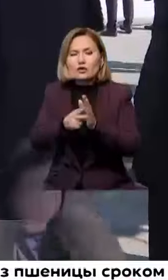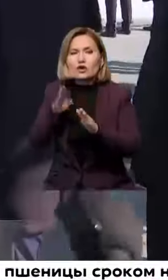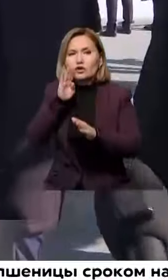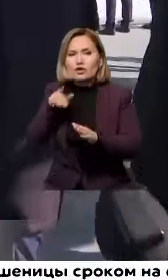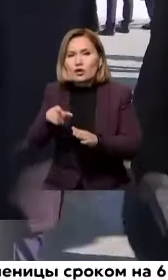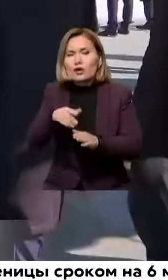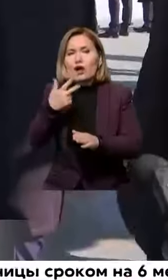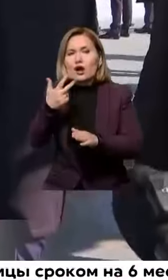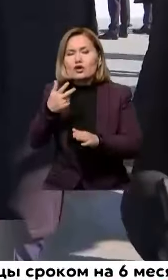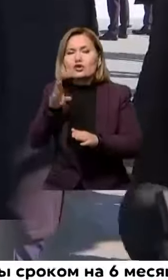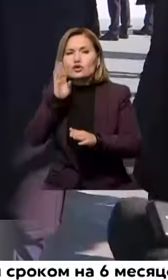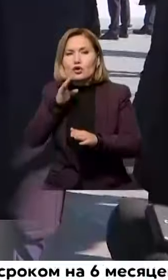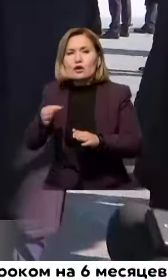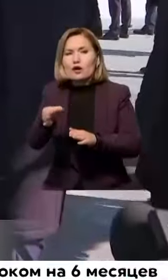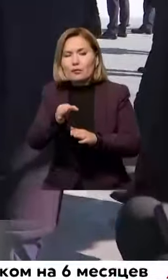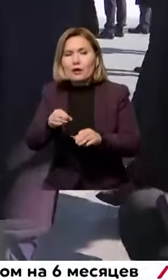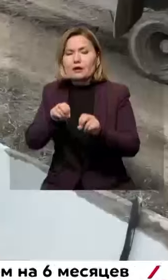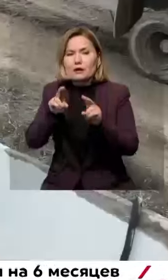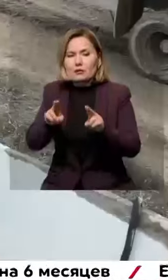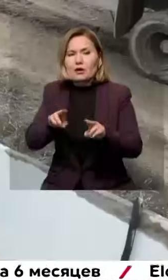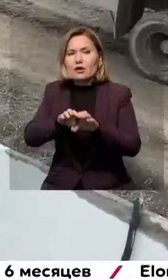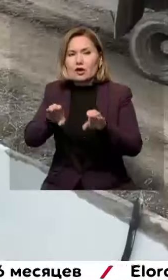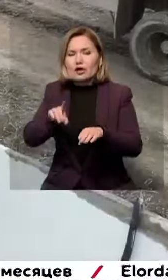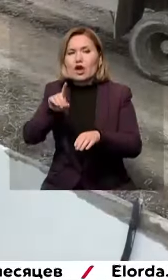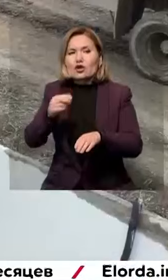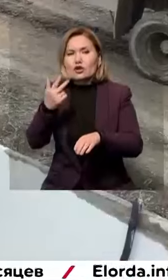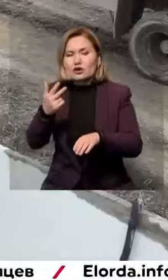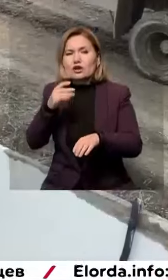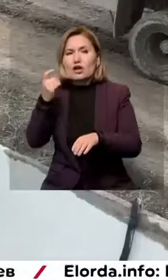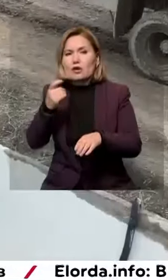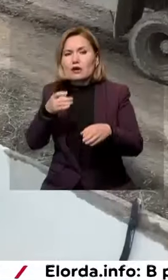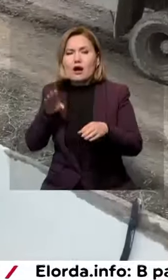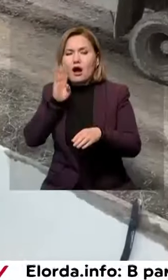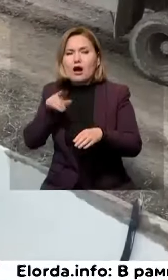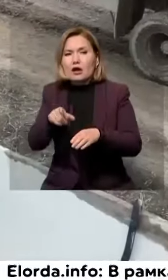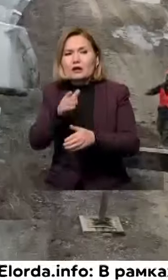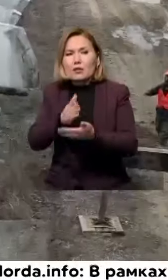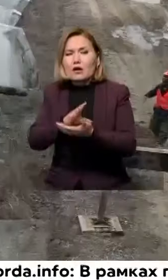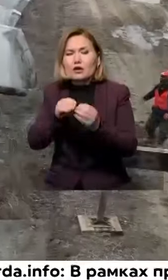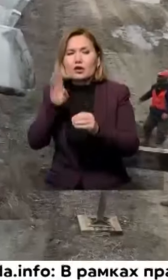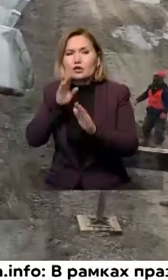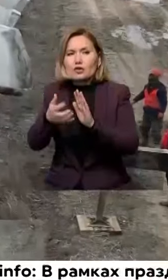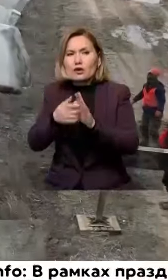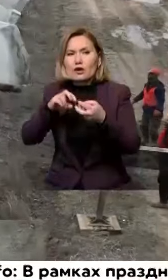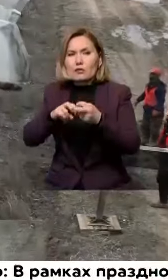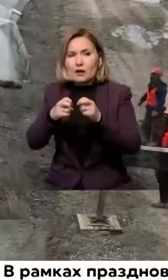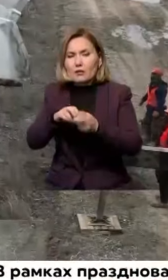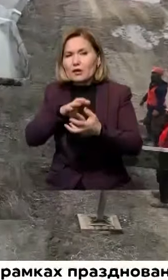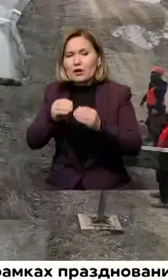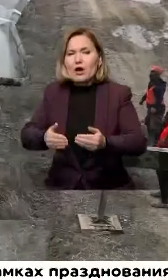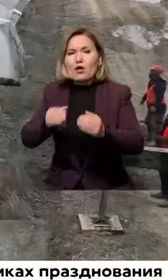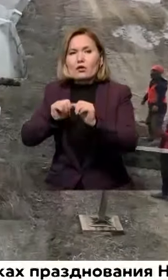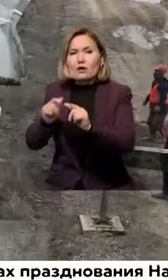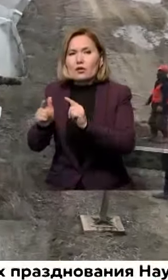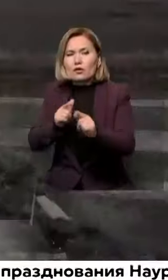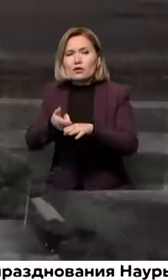қоймасы, 3 су торабы, 3 магистральдық және 103 шаруашылық канал бар. Су тапшылығын болдырмауда каналдарды толық бетондаудың маңызы